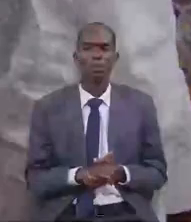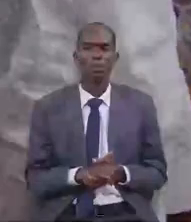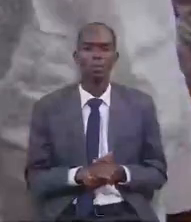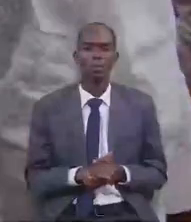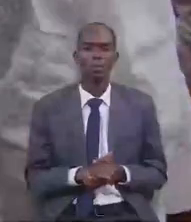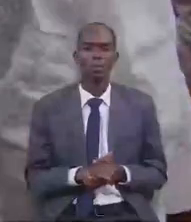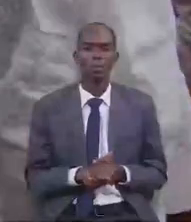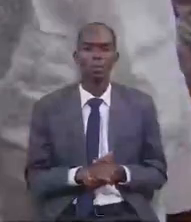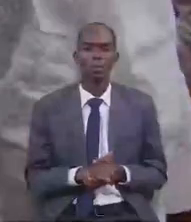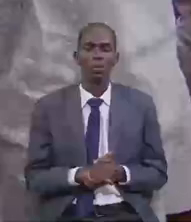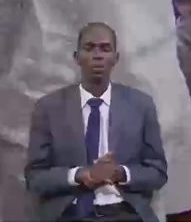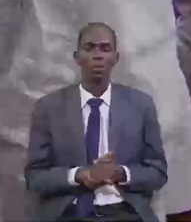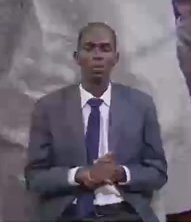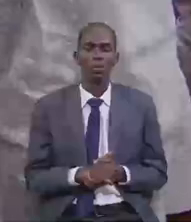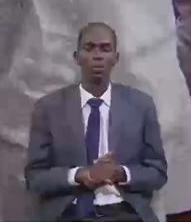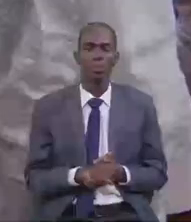Notre caractère